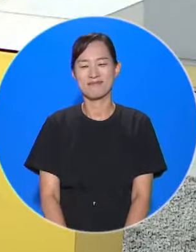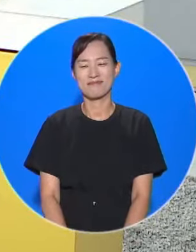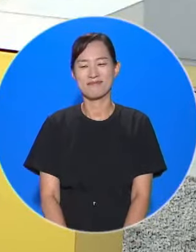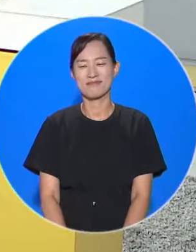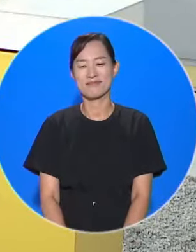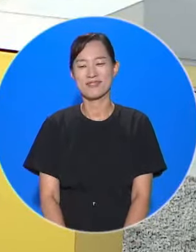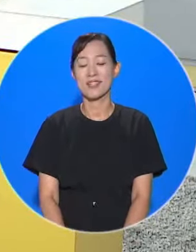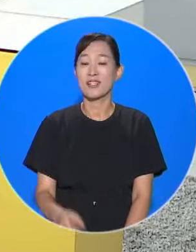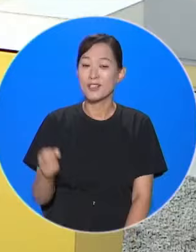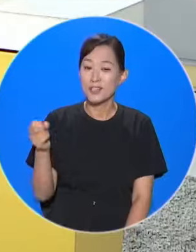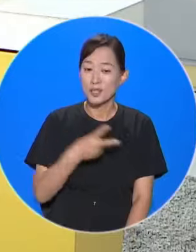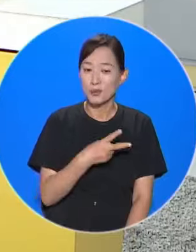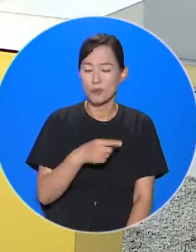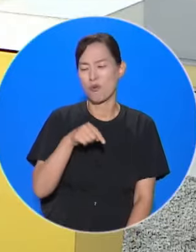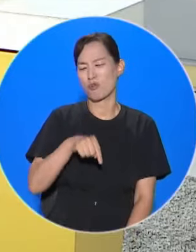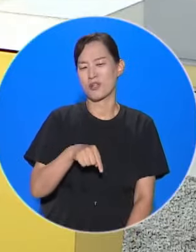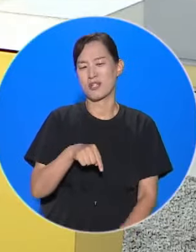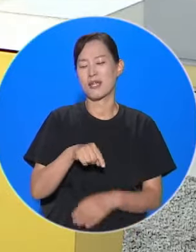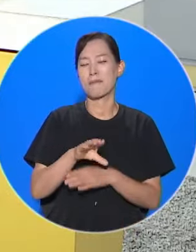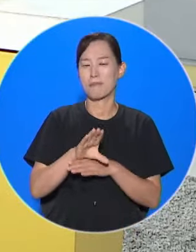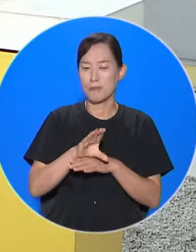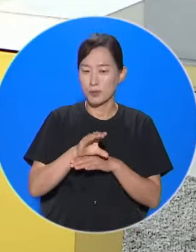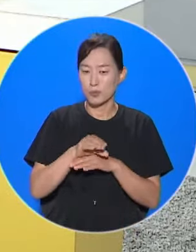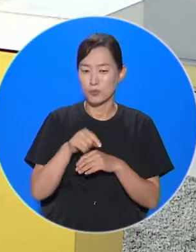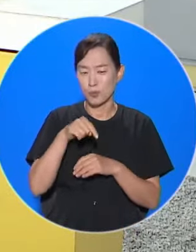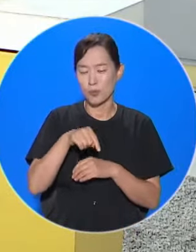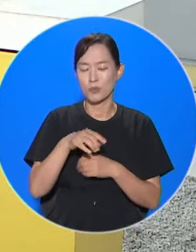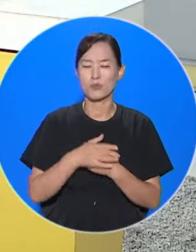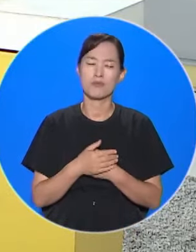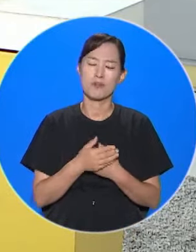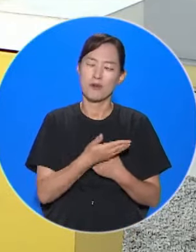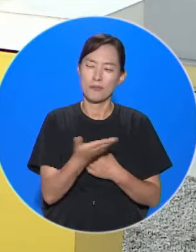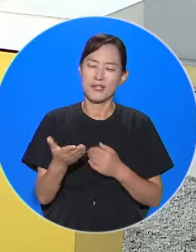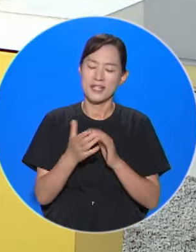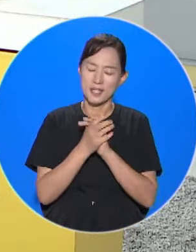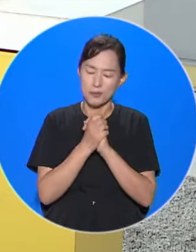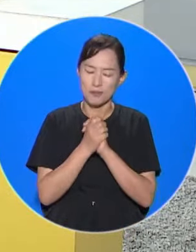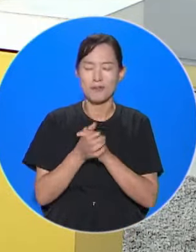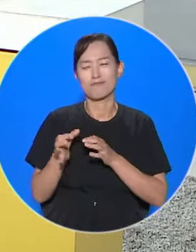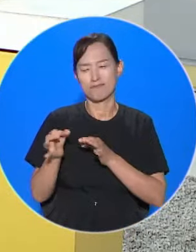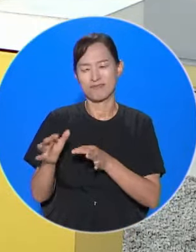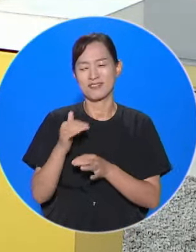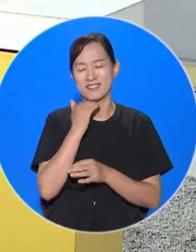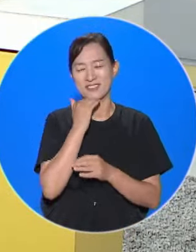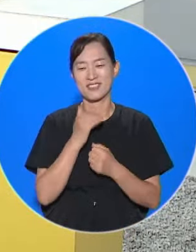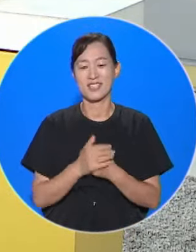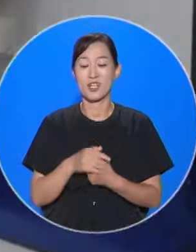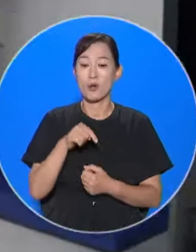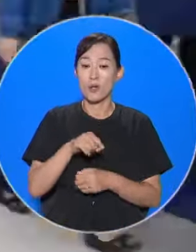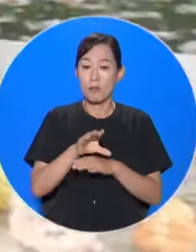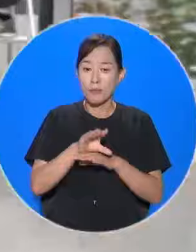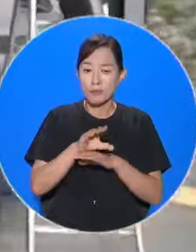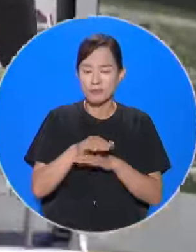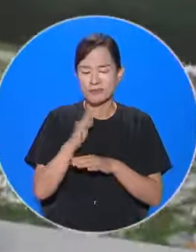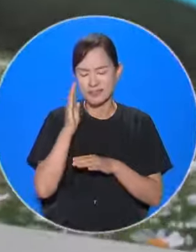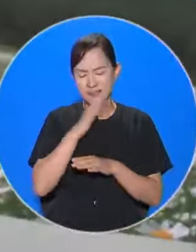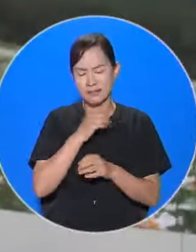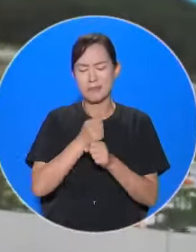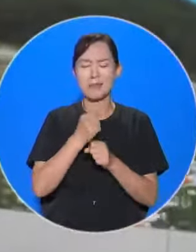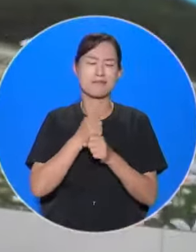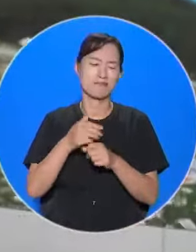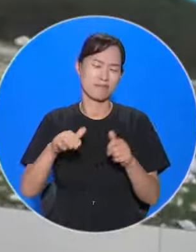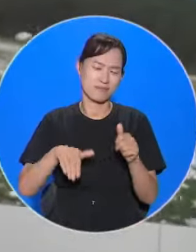1522-5221입니다. 그리고 굿TV에서도 여러분의 기도와 후원을 기다립니다. 굿TV는 매우 열악한 제작